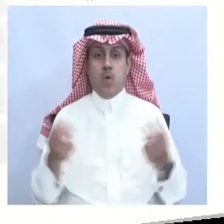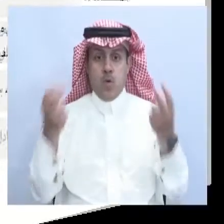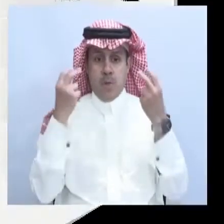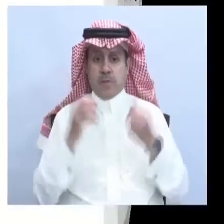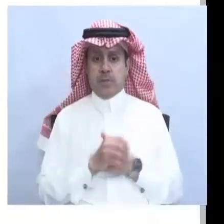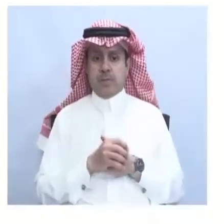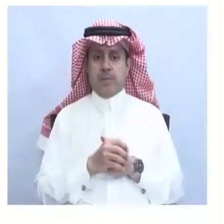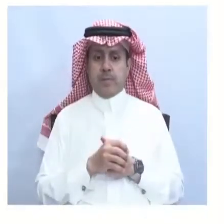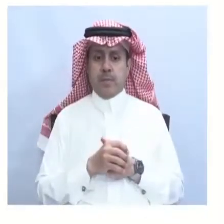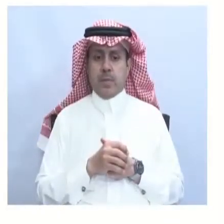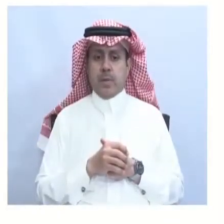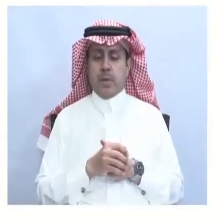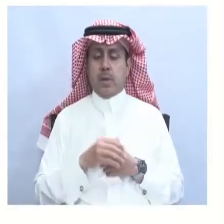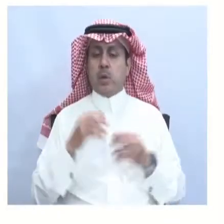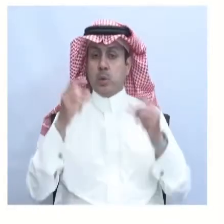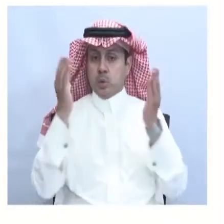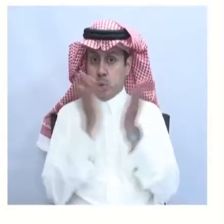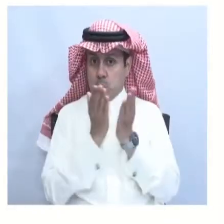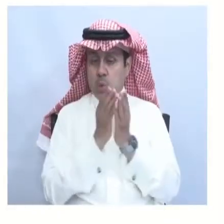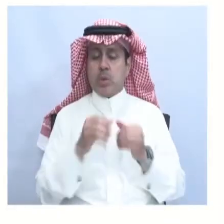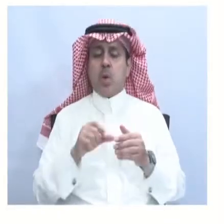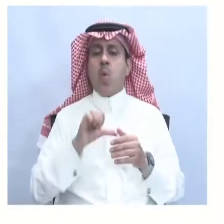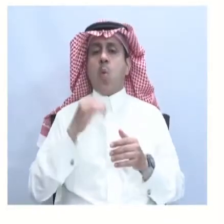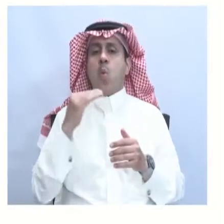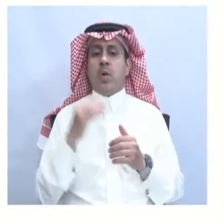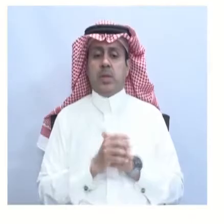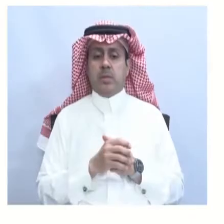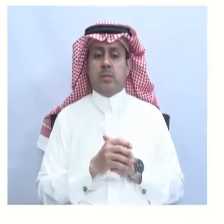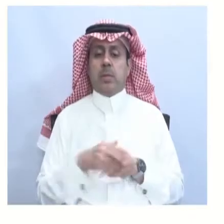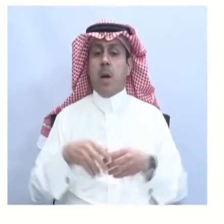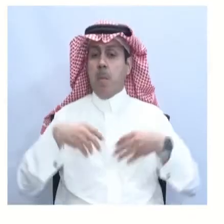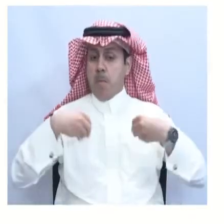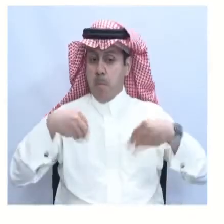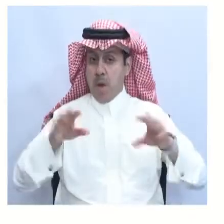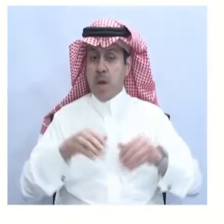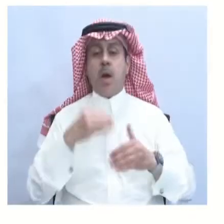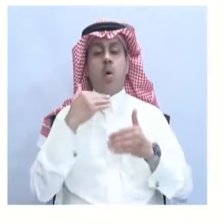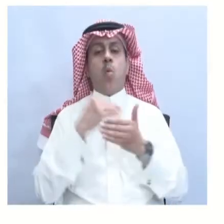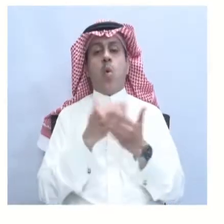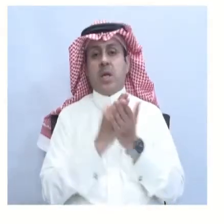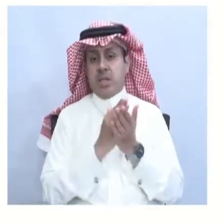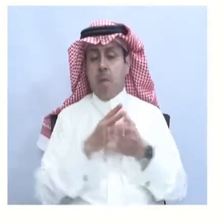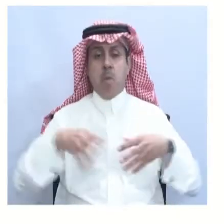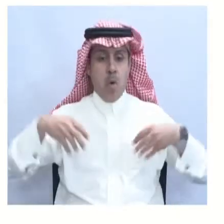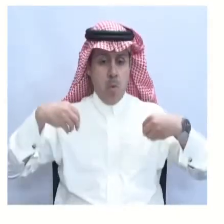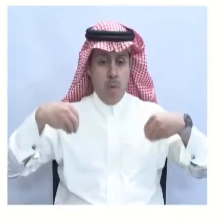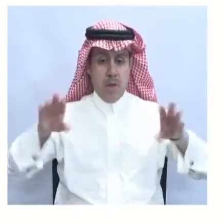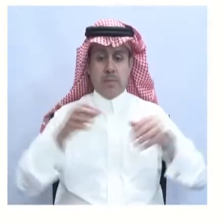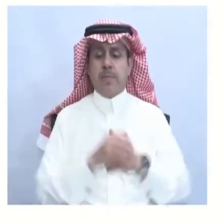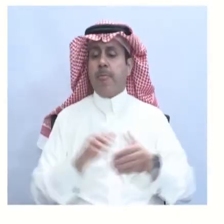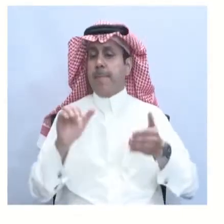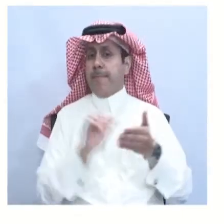وناتي الى استعراض موضوعات ودروسي هذه الوحده عندنا موضوع البيع